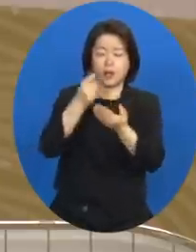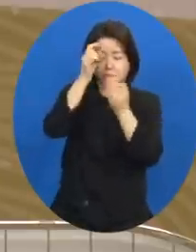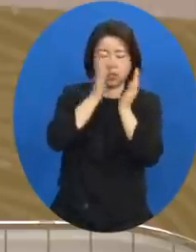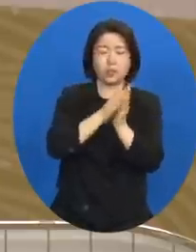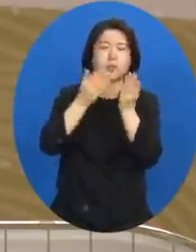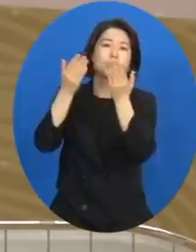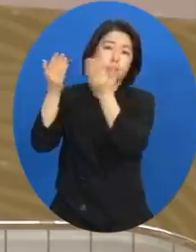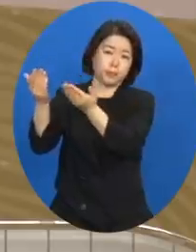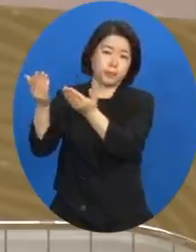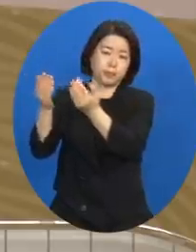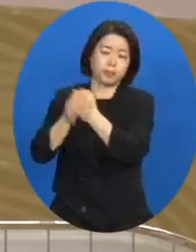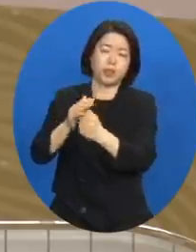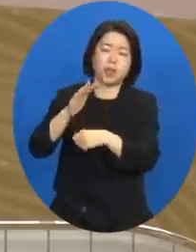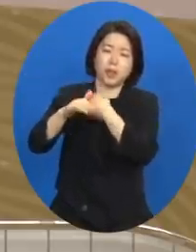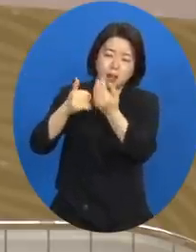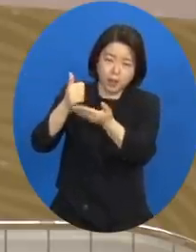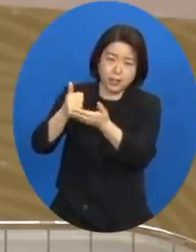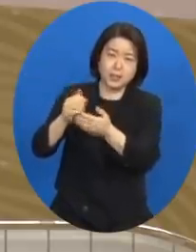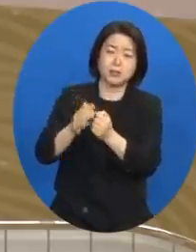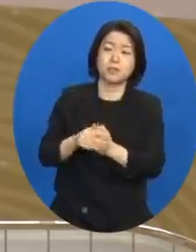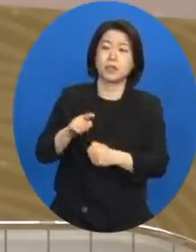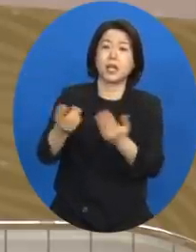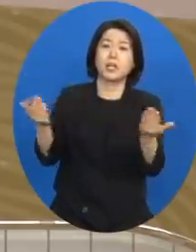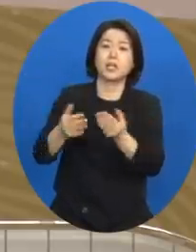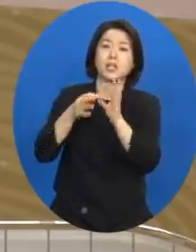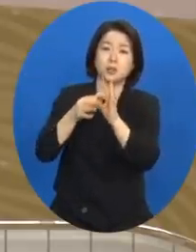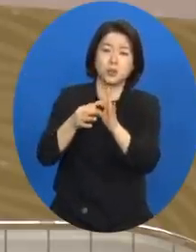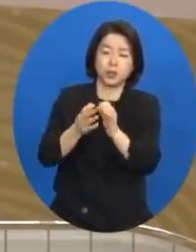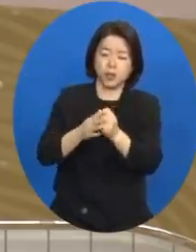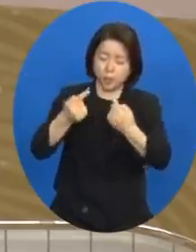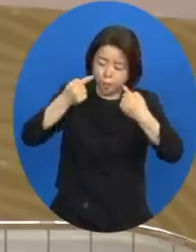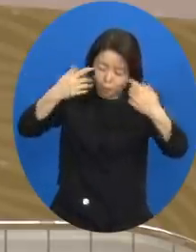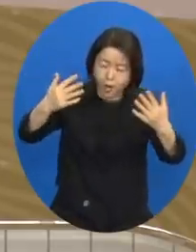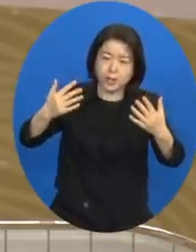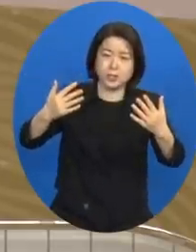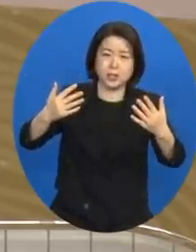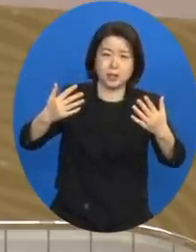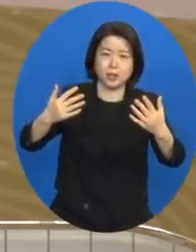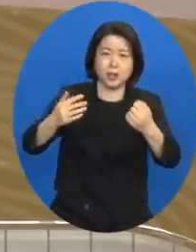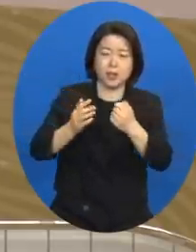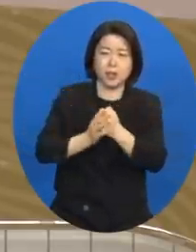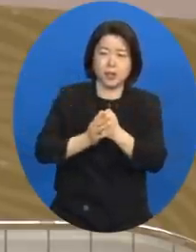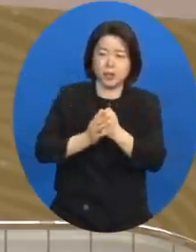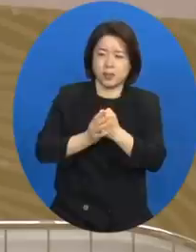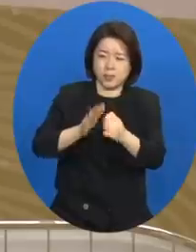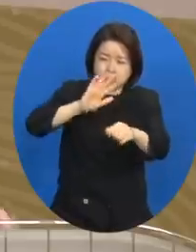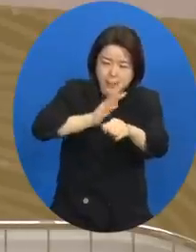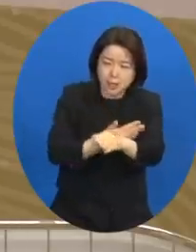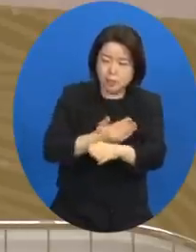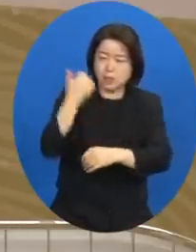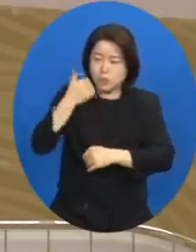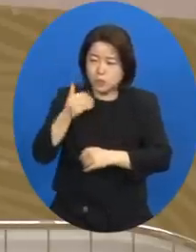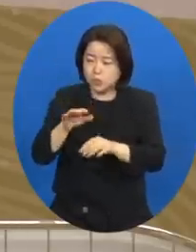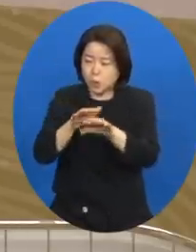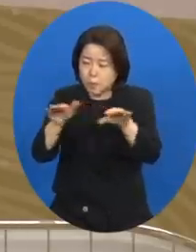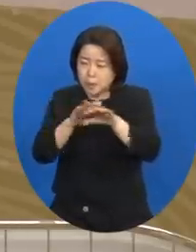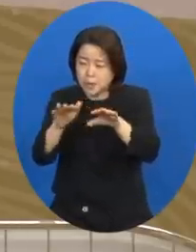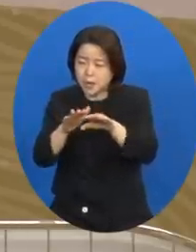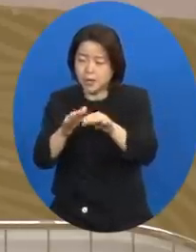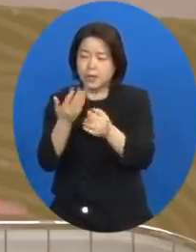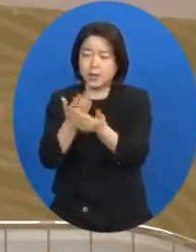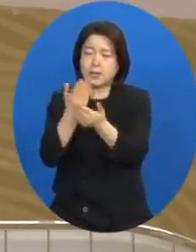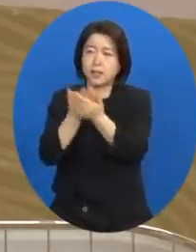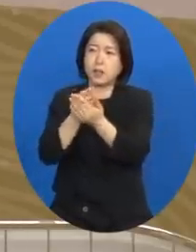기도했어요. 하나님, 이 일을 통하여 명명백백하게 시시비비가 가려지게 해달라고